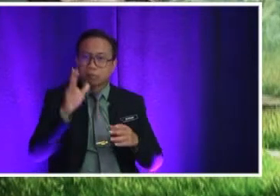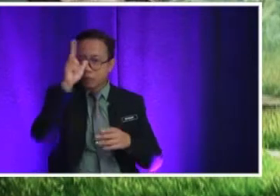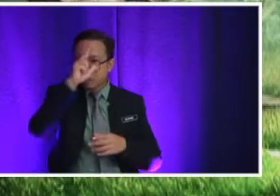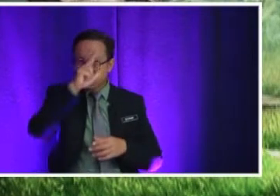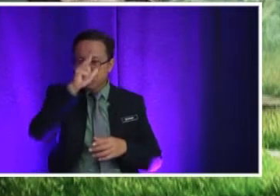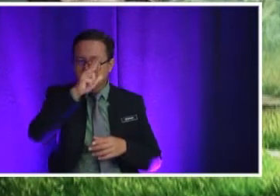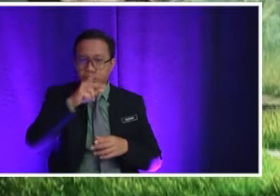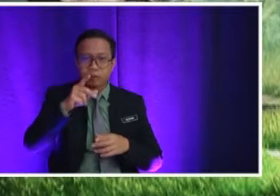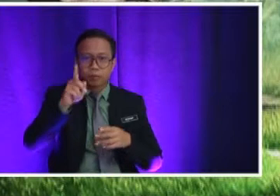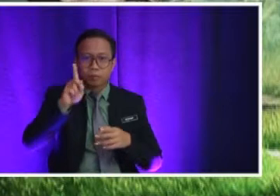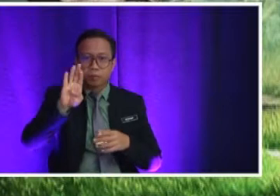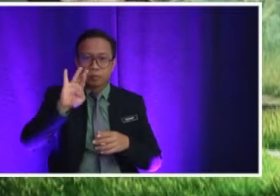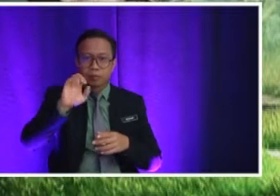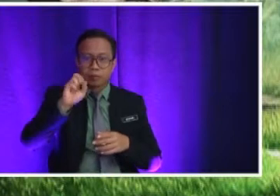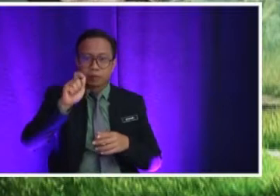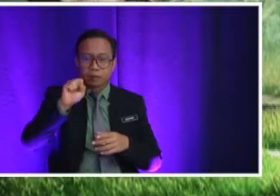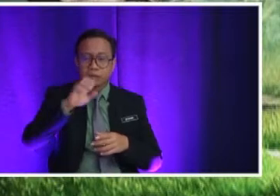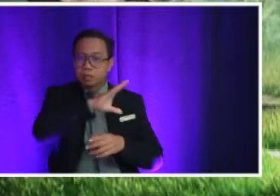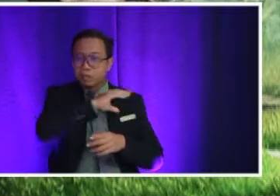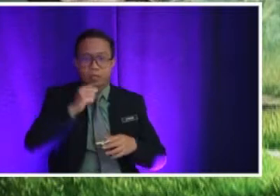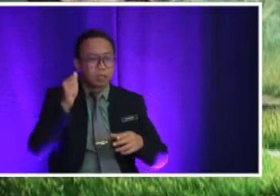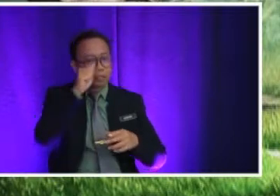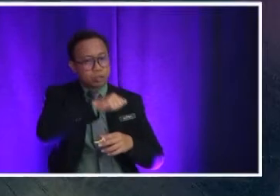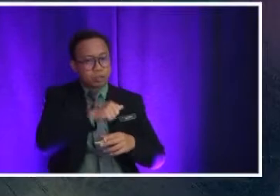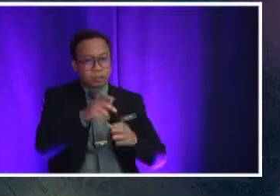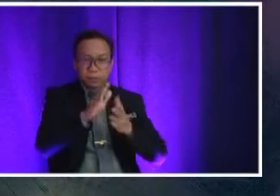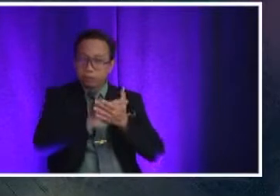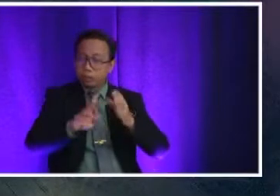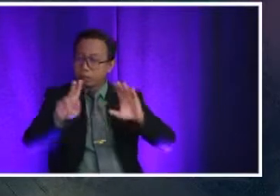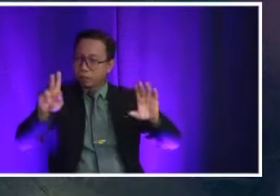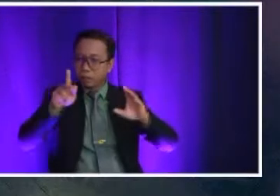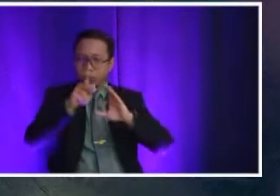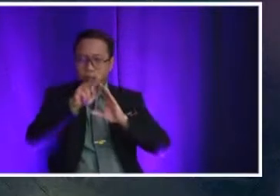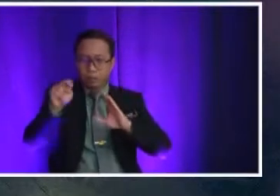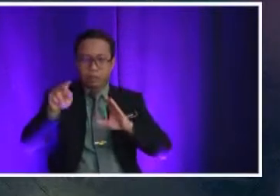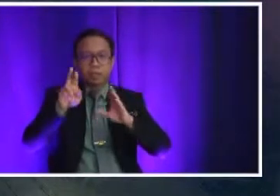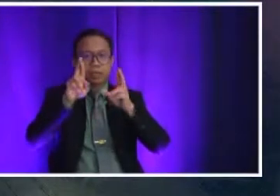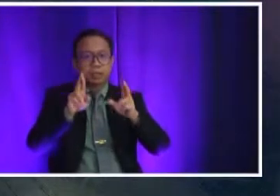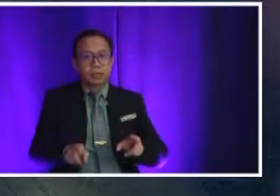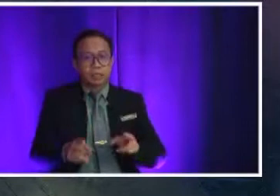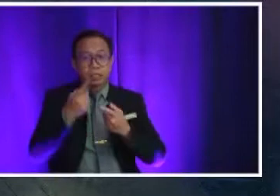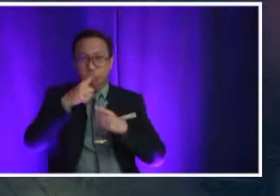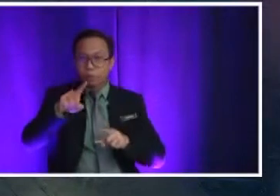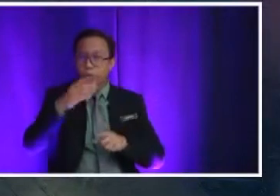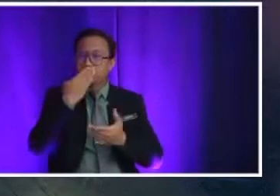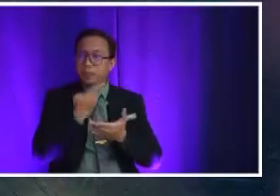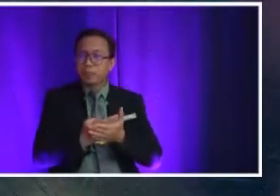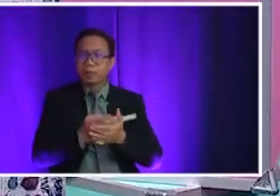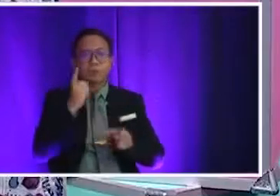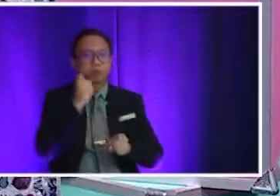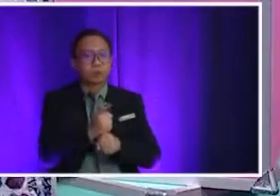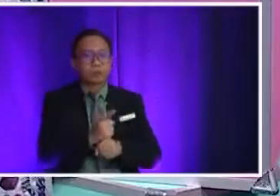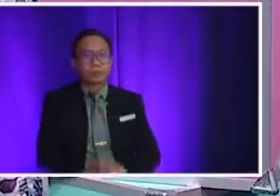Setia mengancam keselamatan rakyat oke terima kasih Iman kicauan yang baik jawaban yang tepat